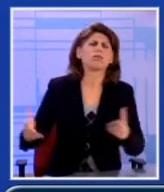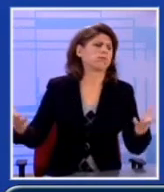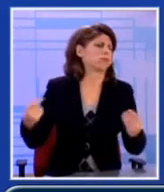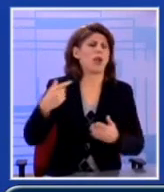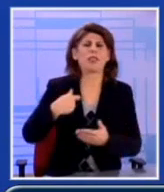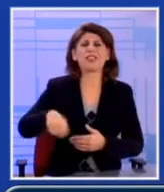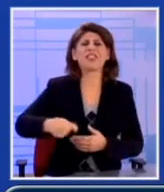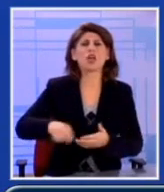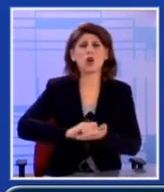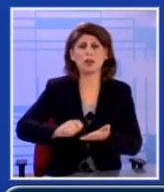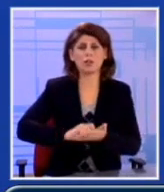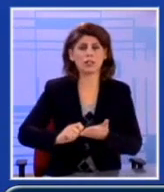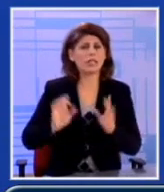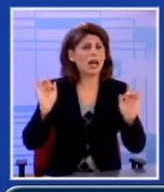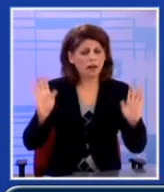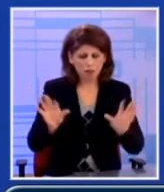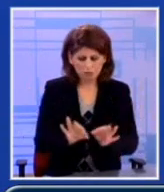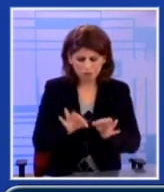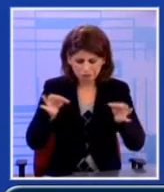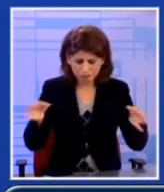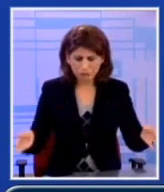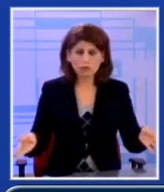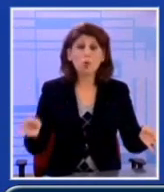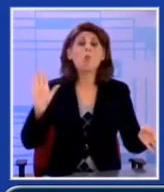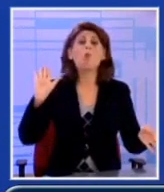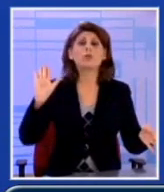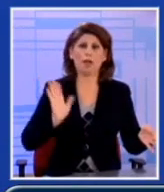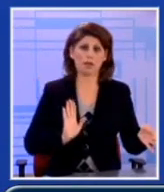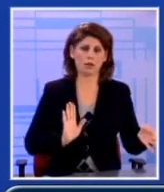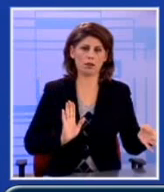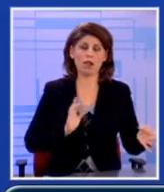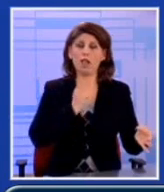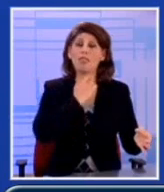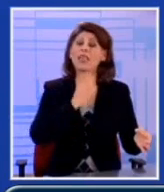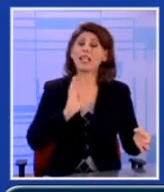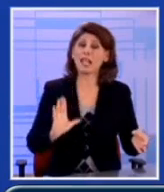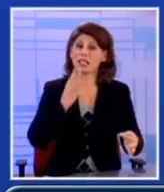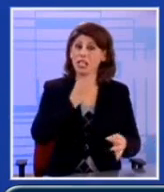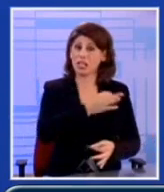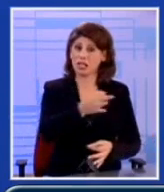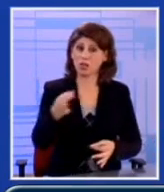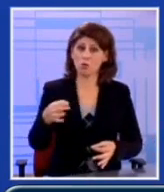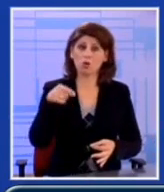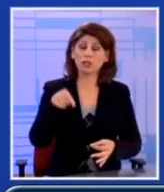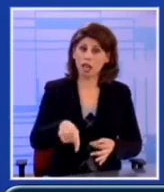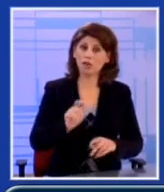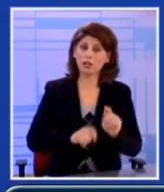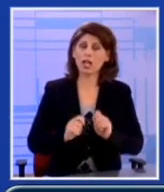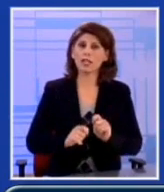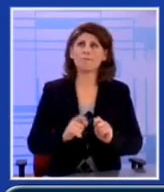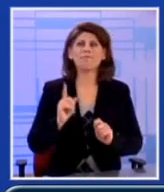δικογραφίες, τις οποίες κανείς δεν άνοιξε καν. Δεν χρειάζεται να πω ότι αυτό δημιουργεί